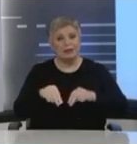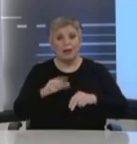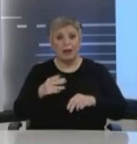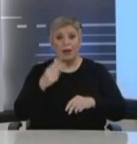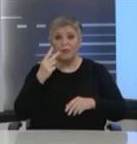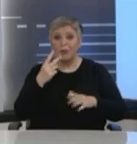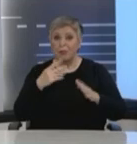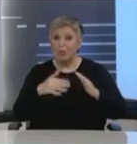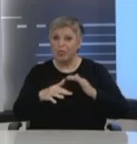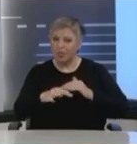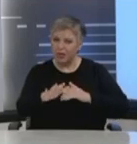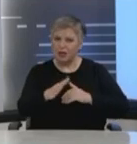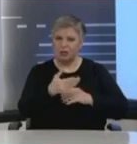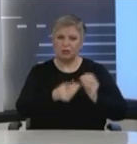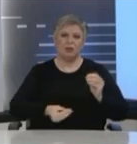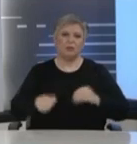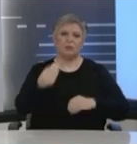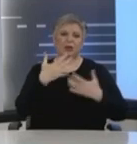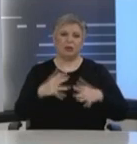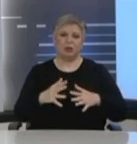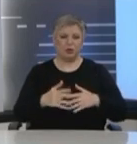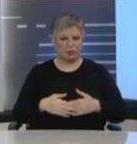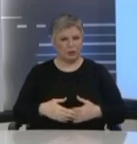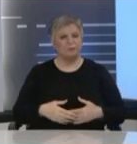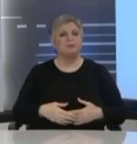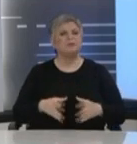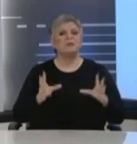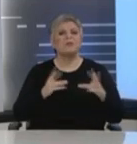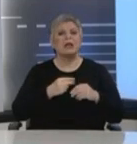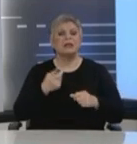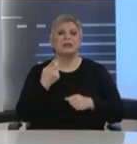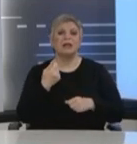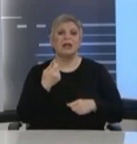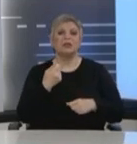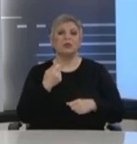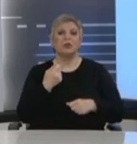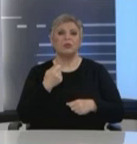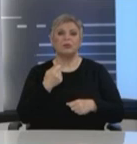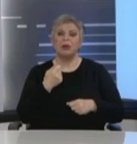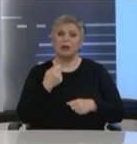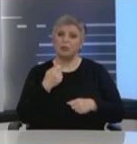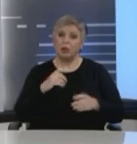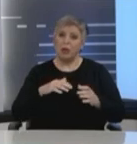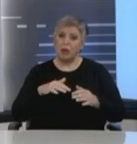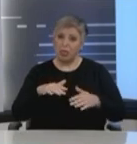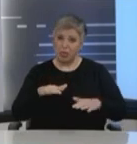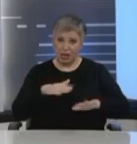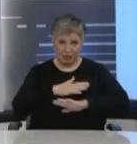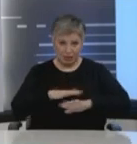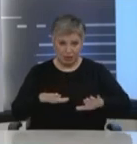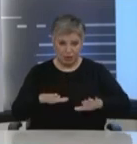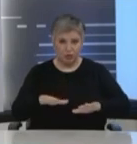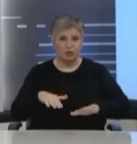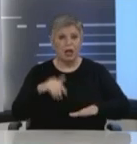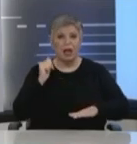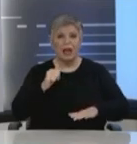Στην οικονομία έχει γίνει σαφές πως το τέλος του προγράμματος σε καμία περίπτωση δεν σημαίνει οριστική και